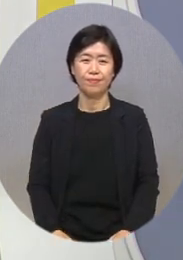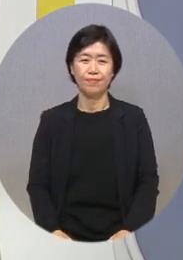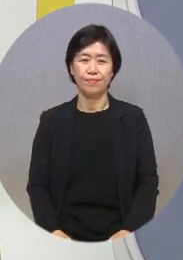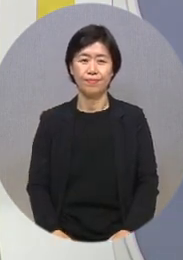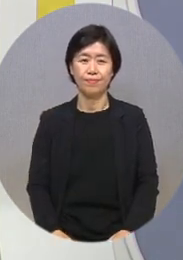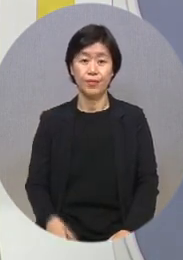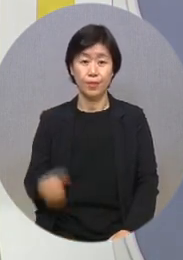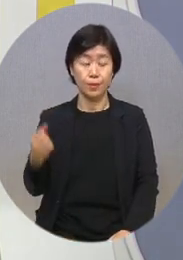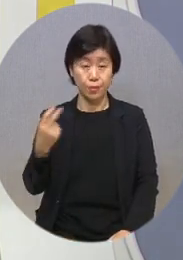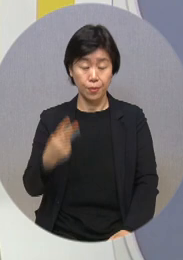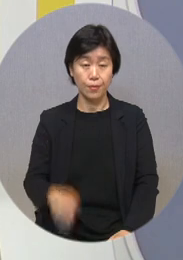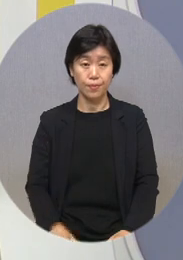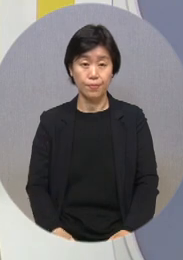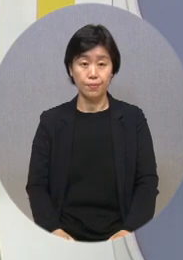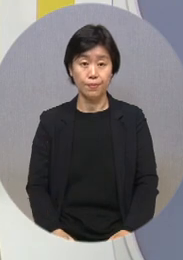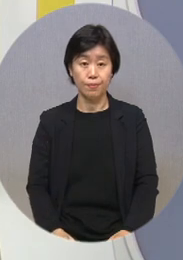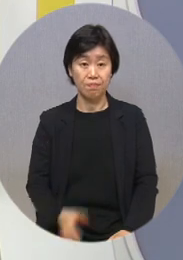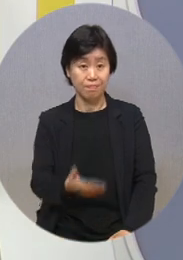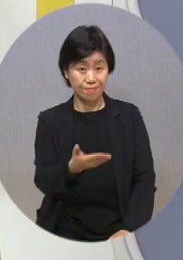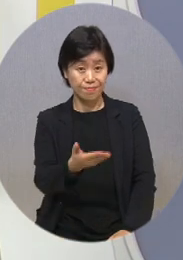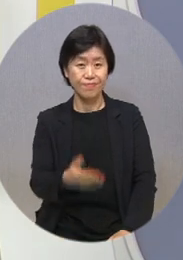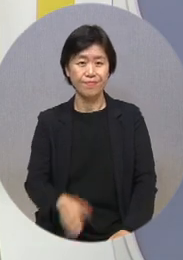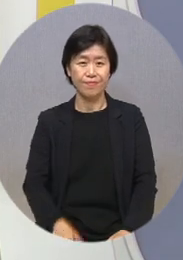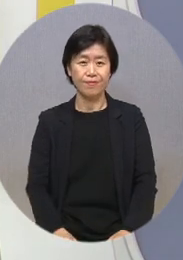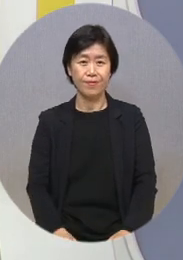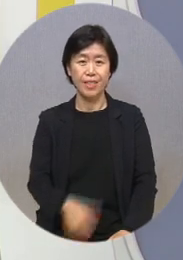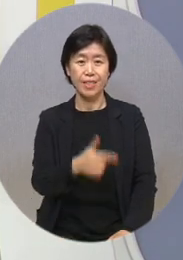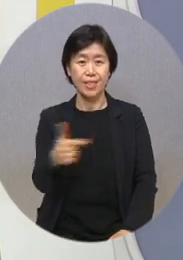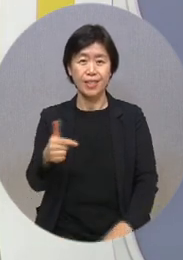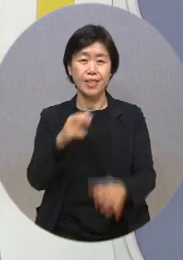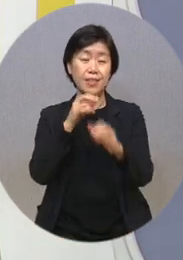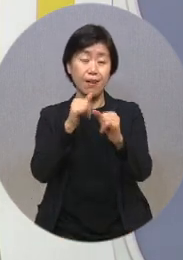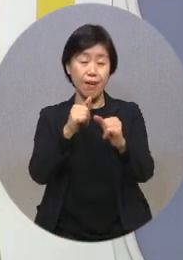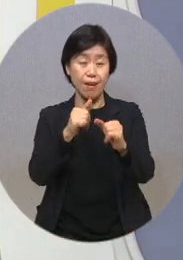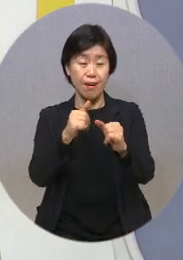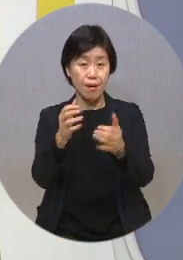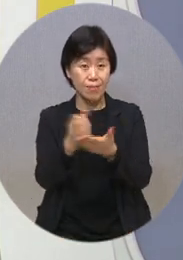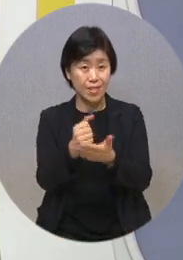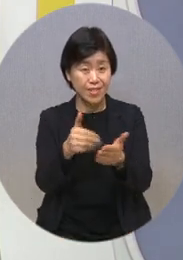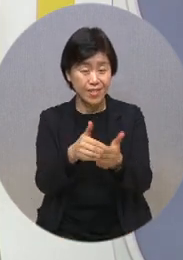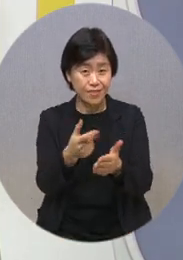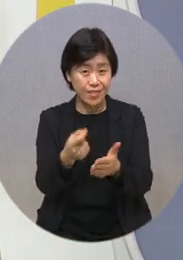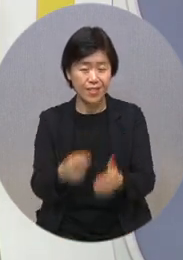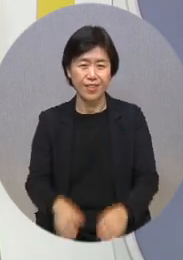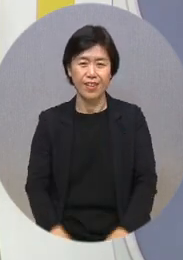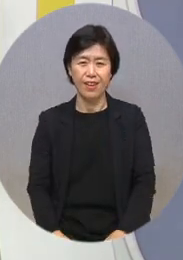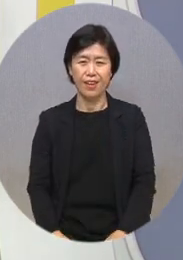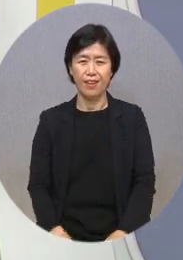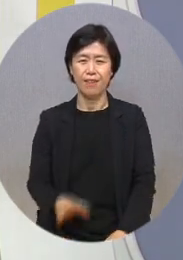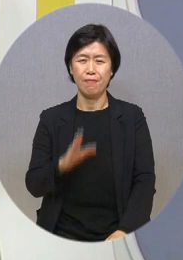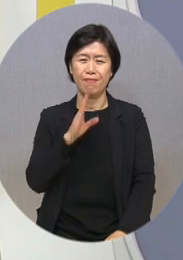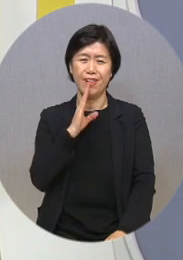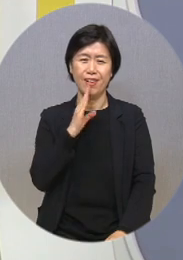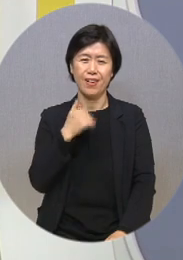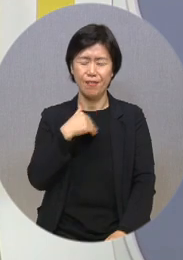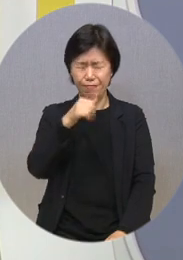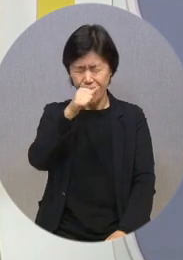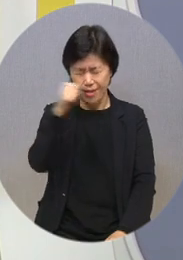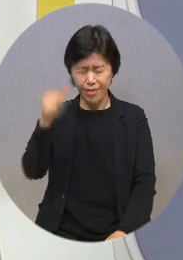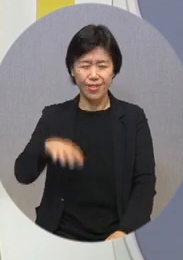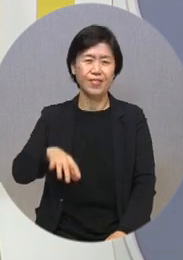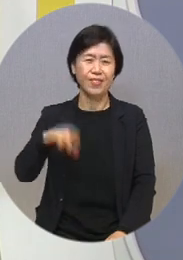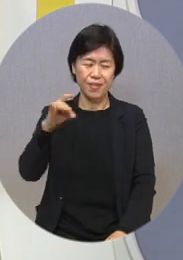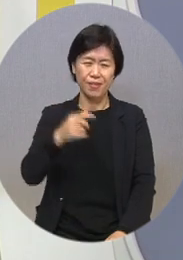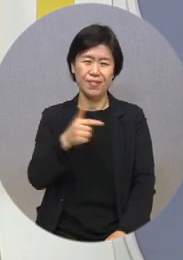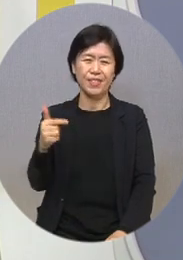네. 아, 그리고 저기 이번에 네. 우리 김정현 씨도 진짜 큰 상을 받았다고 하던데요. 아, 뭐 제 평생 정말 처음 받아본